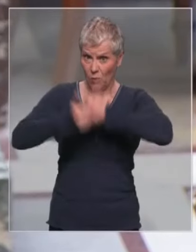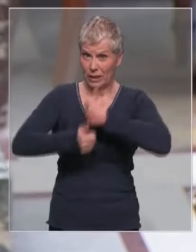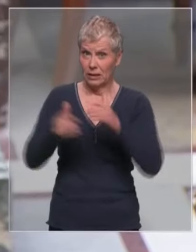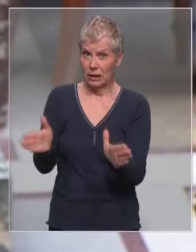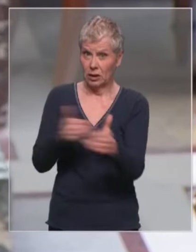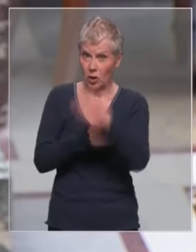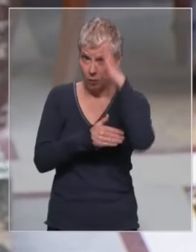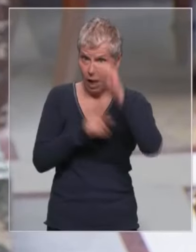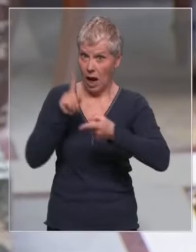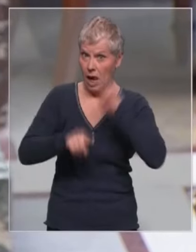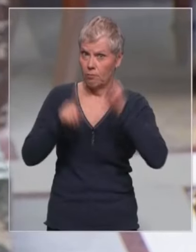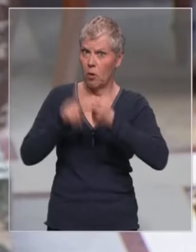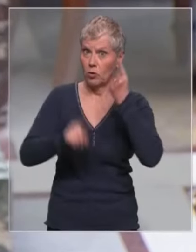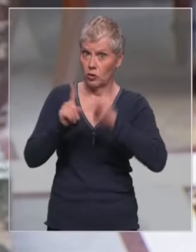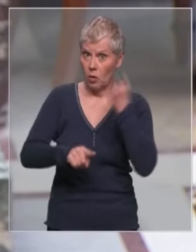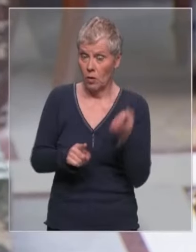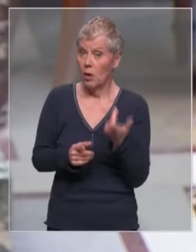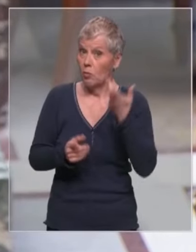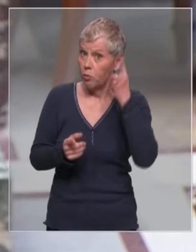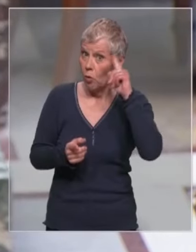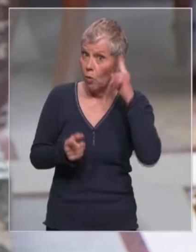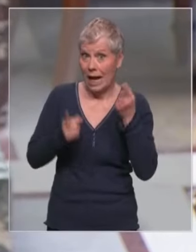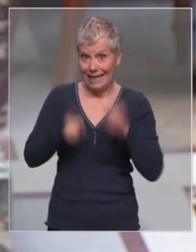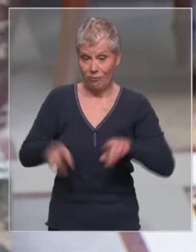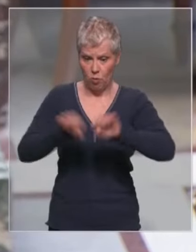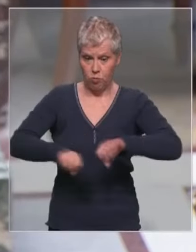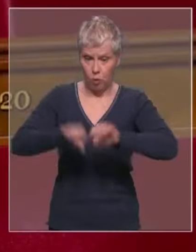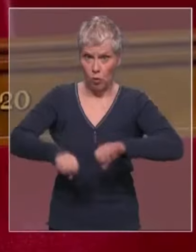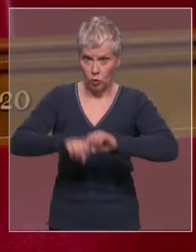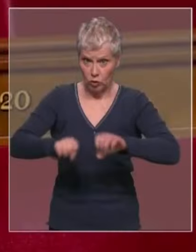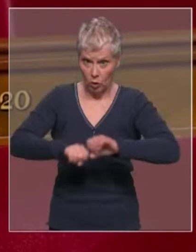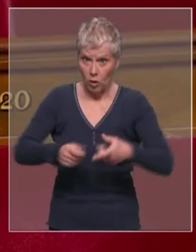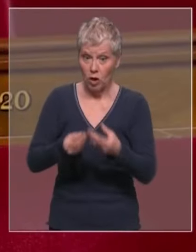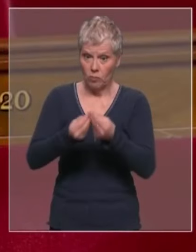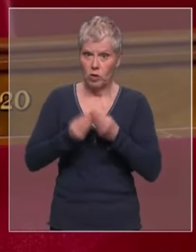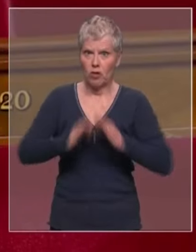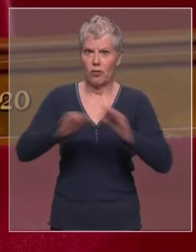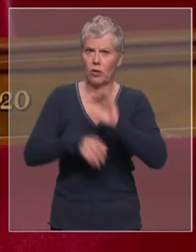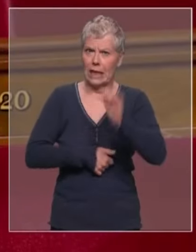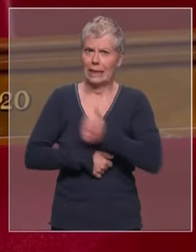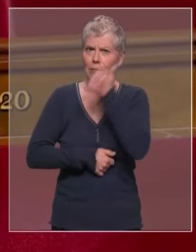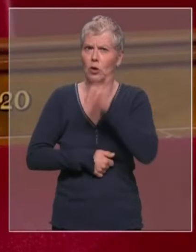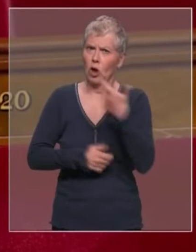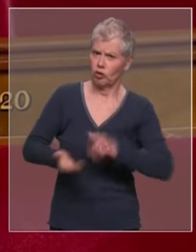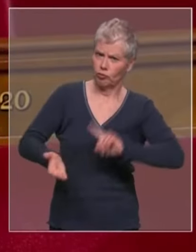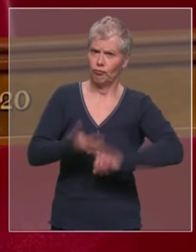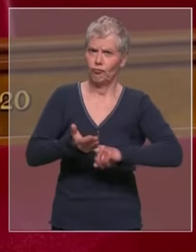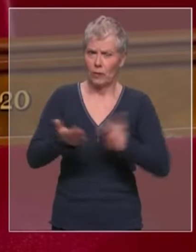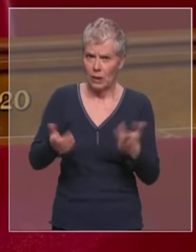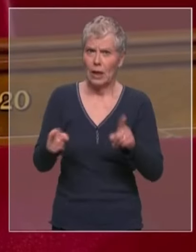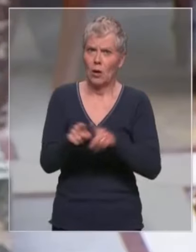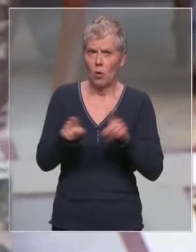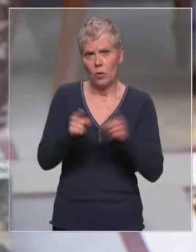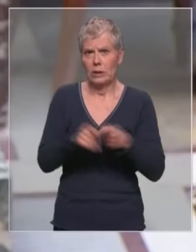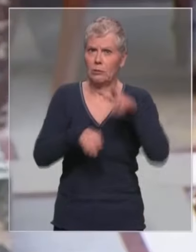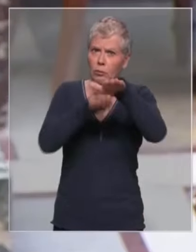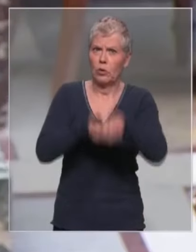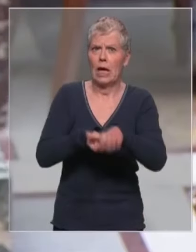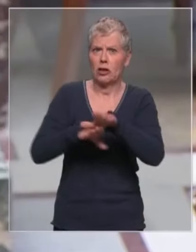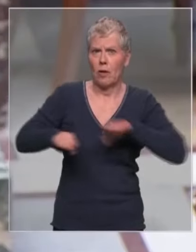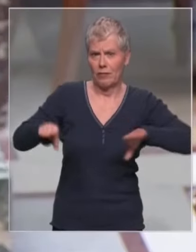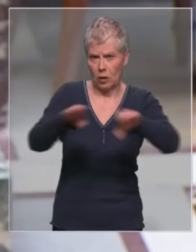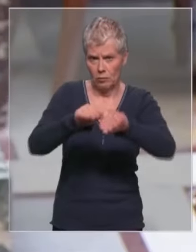clé pour que nous puissions produire suffisamment pour assurer notre souveraineté alimentaire et pour accompagner la transition environnementale du secteur. Et